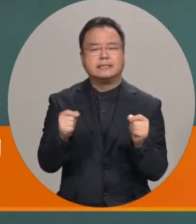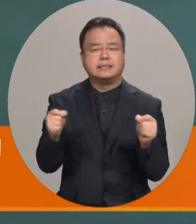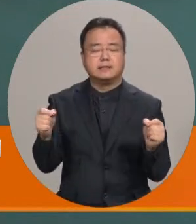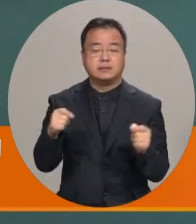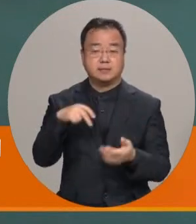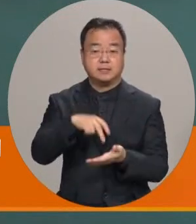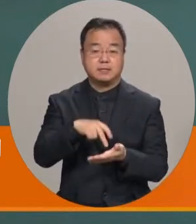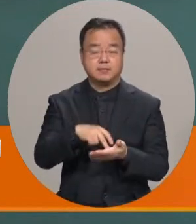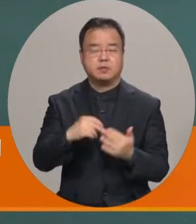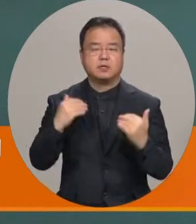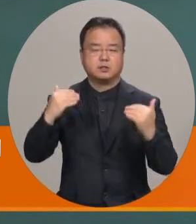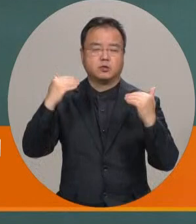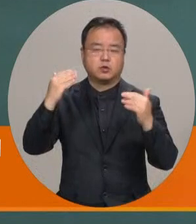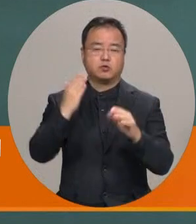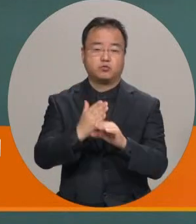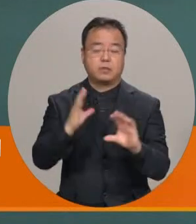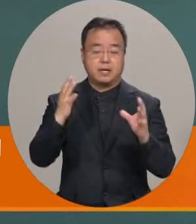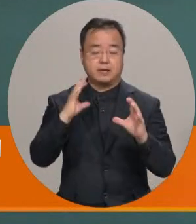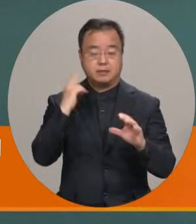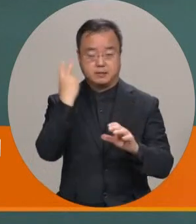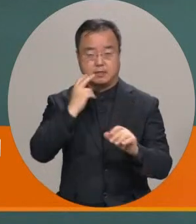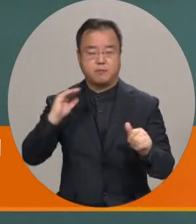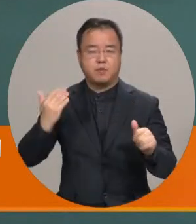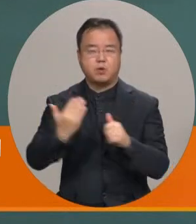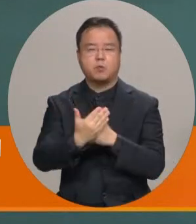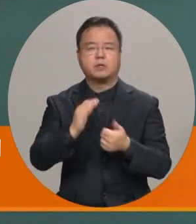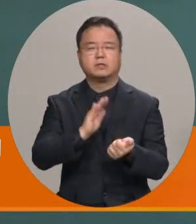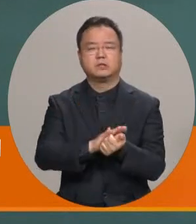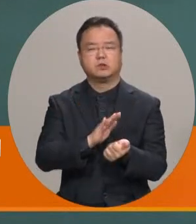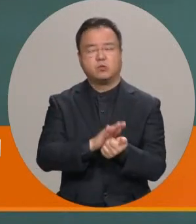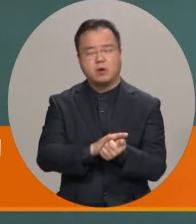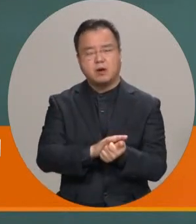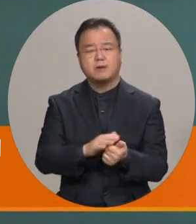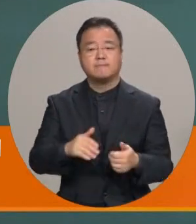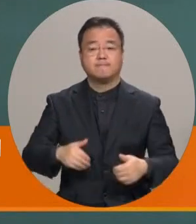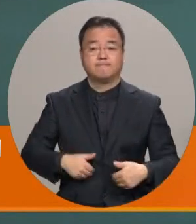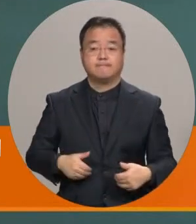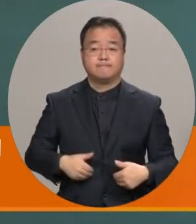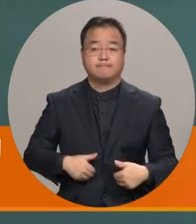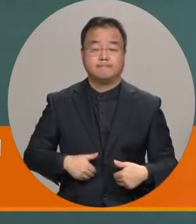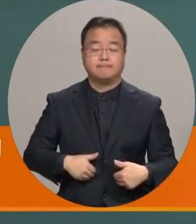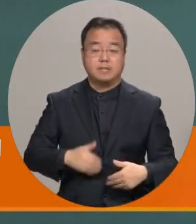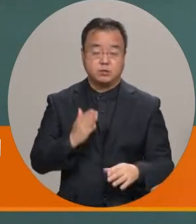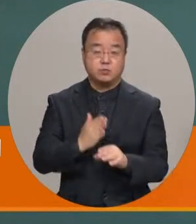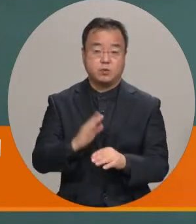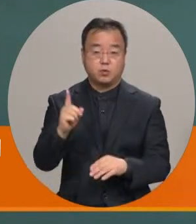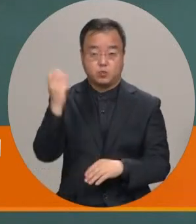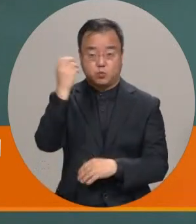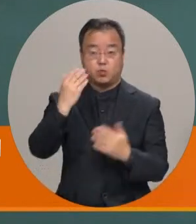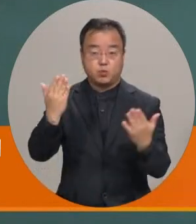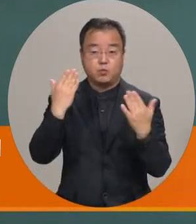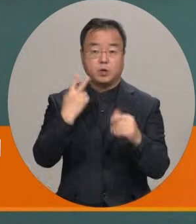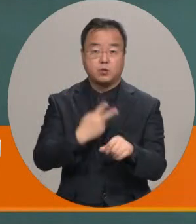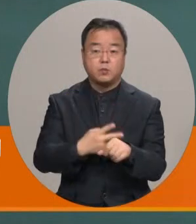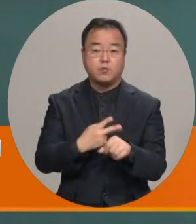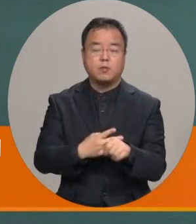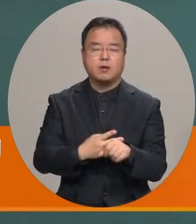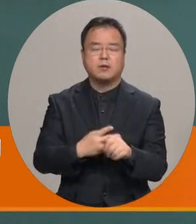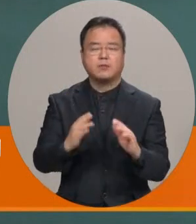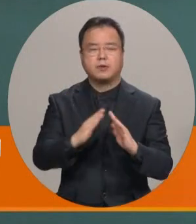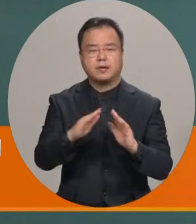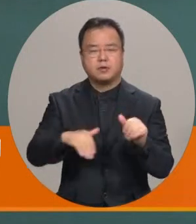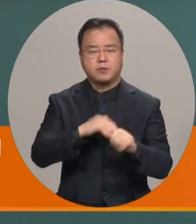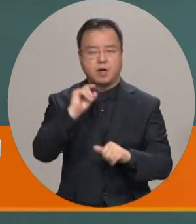관점에서 성장기 아이들을 살피고 지원하는 손길이 아쉬운데요. 이런 가운데 한 고등학교 교사가 취약가정